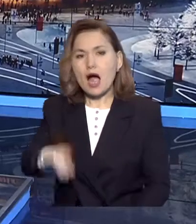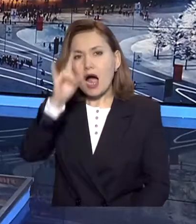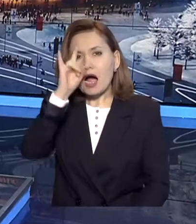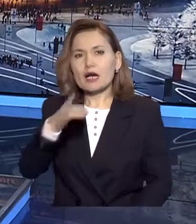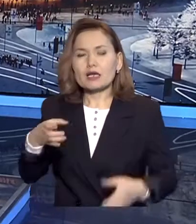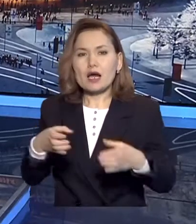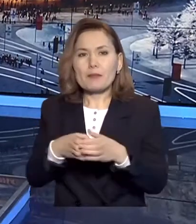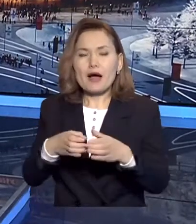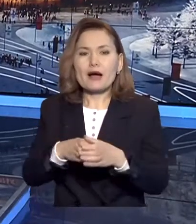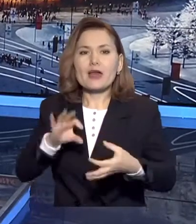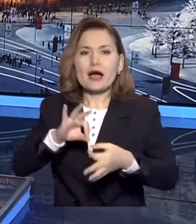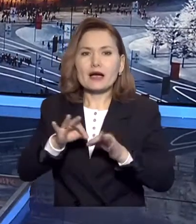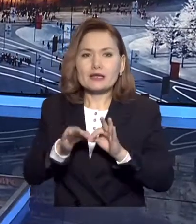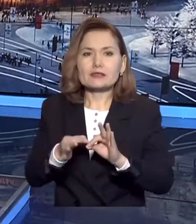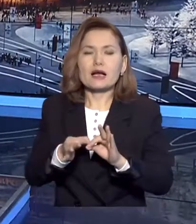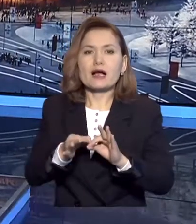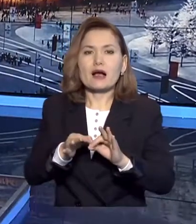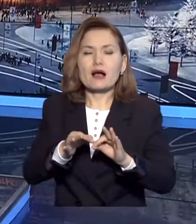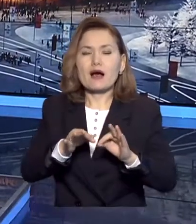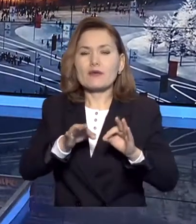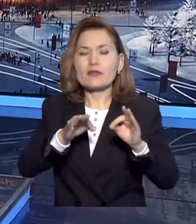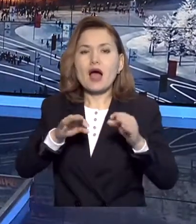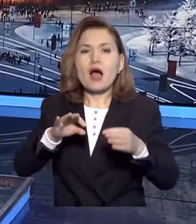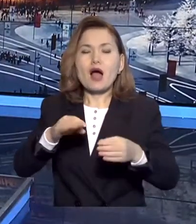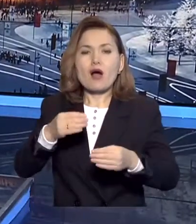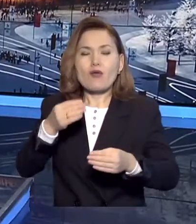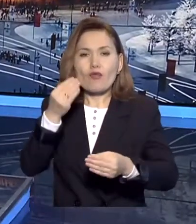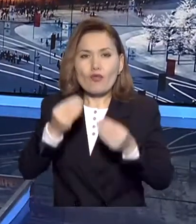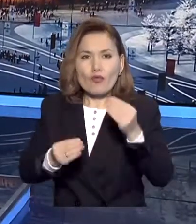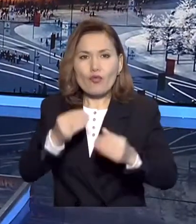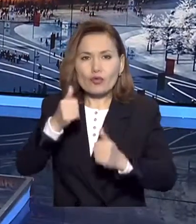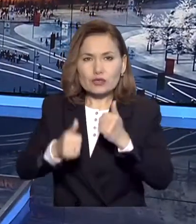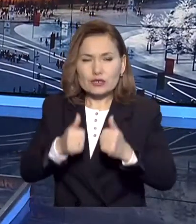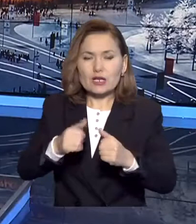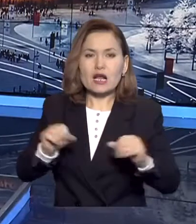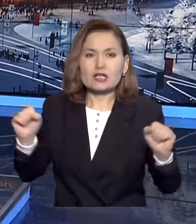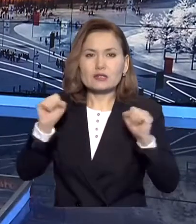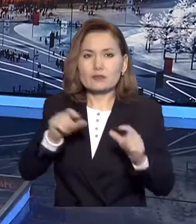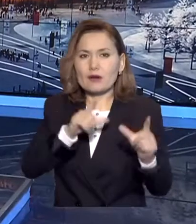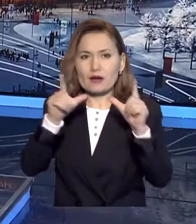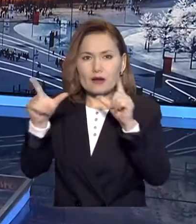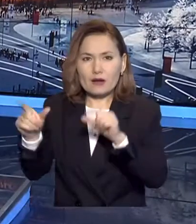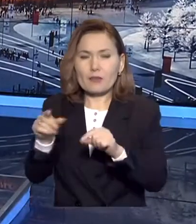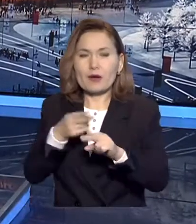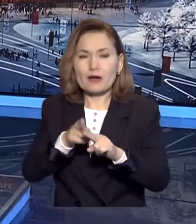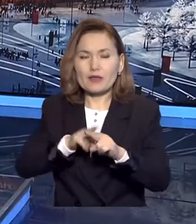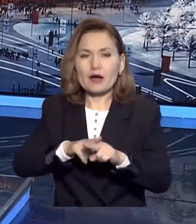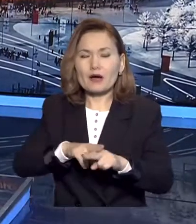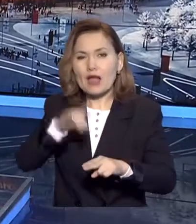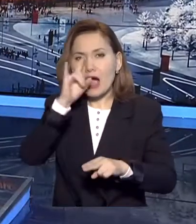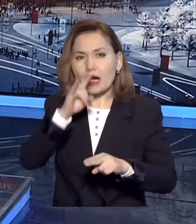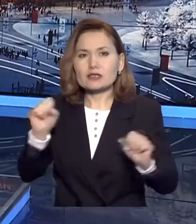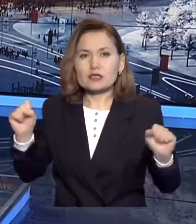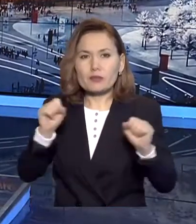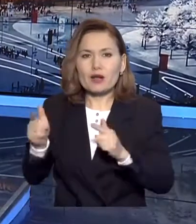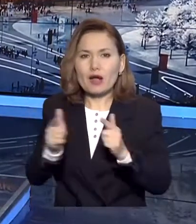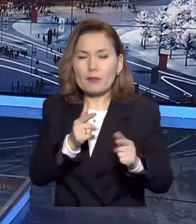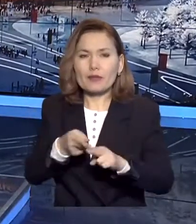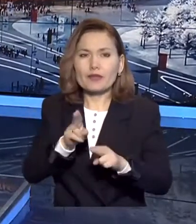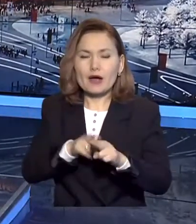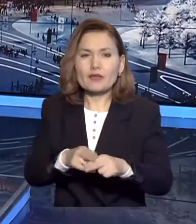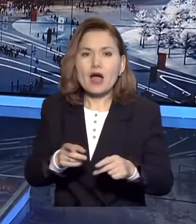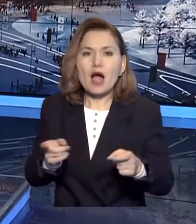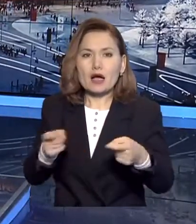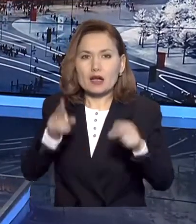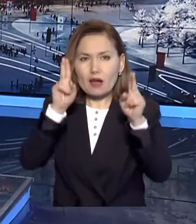Қазақстан құрамасы қысқа олимпиада ойындарына ұшып кетті. Жарыс алдында спортшылар мен жаттықтырушылар бөлек тұрып жеке жаттықты. Яғни карантин